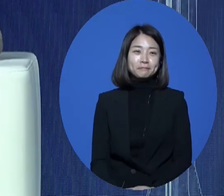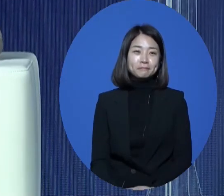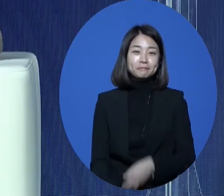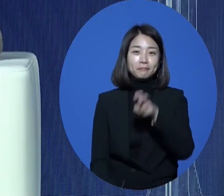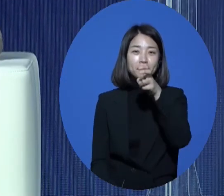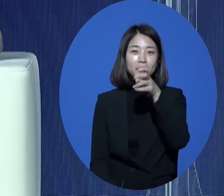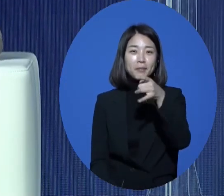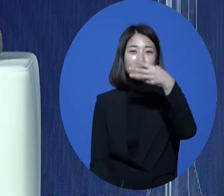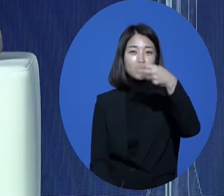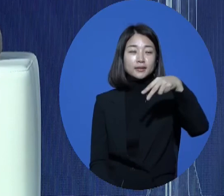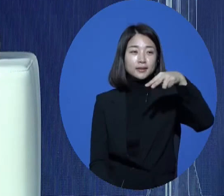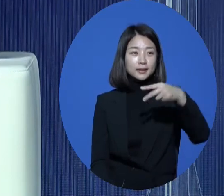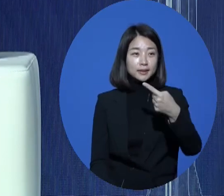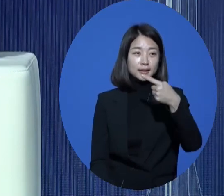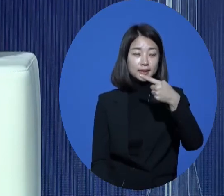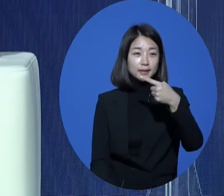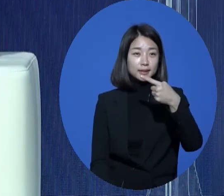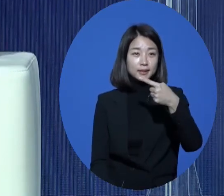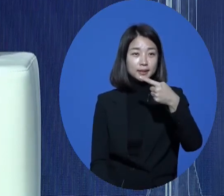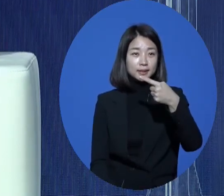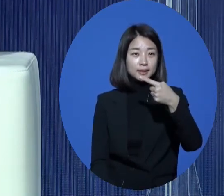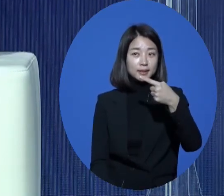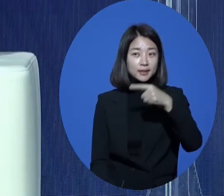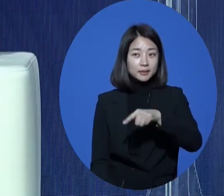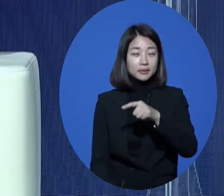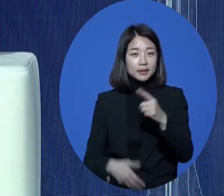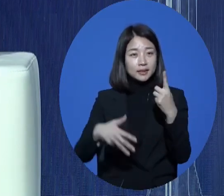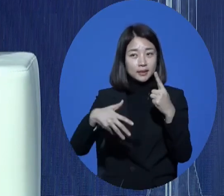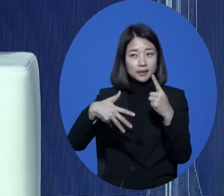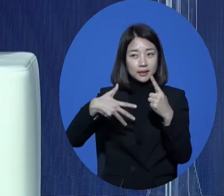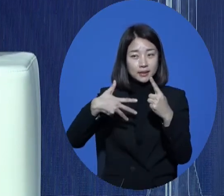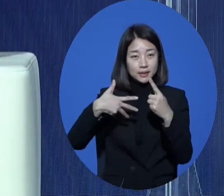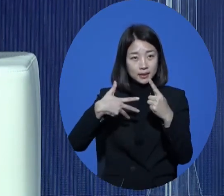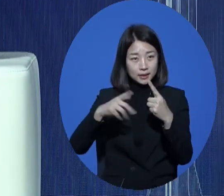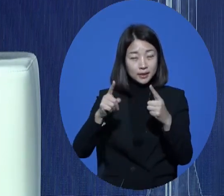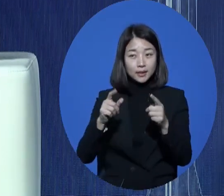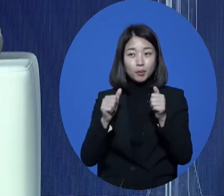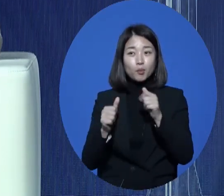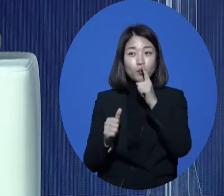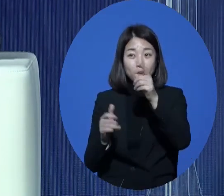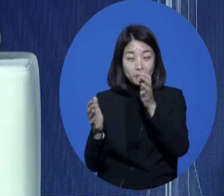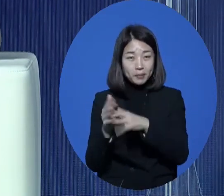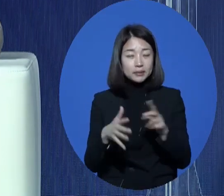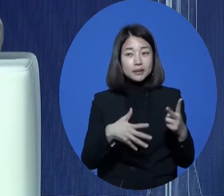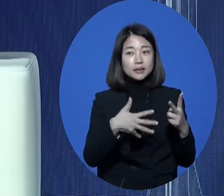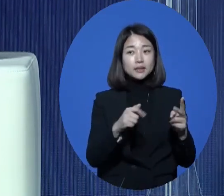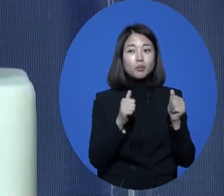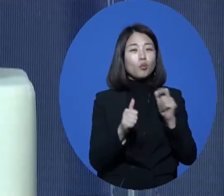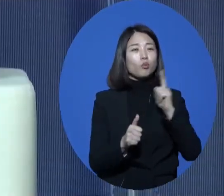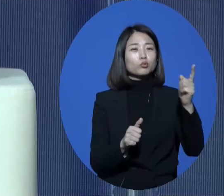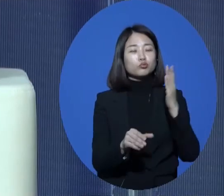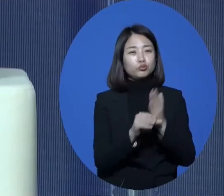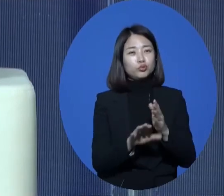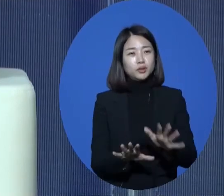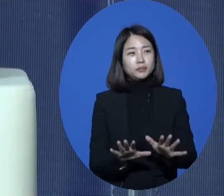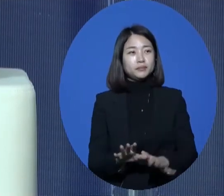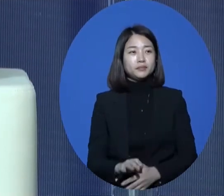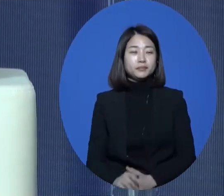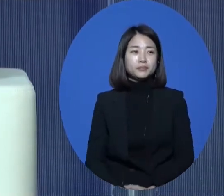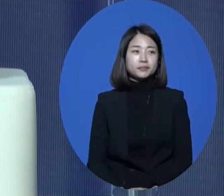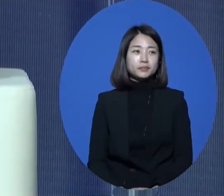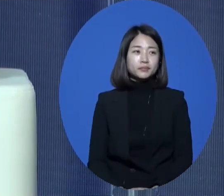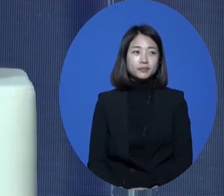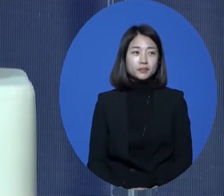소송은 현재 2차 조정을 진행 중입니다. 1차 조정에서 법원이 강제 조정을